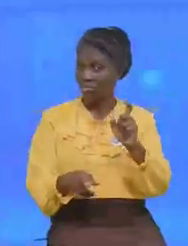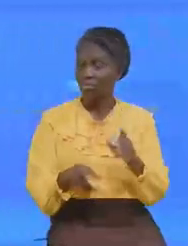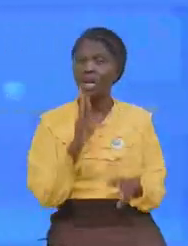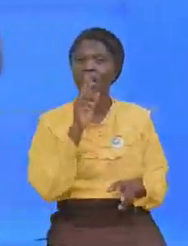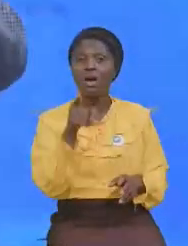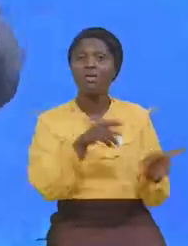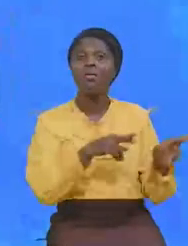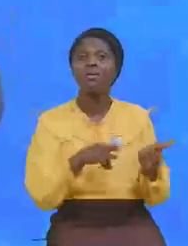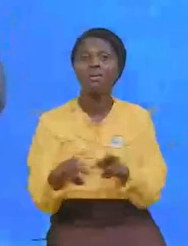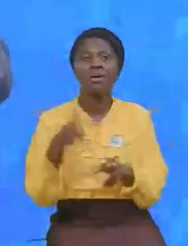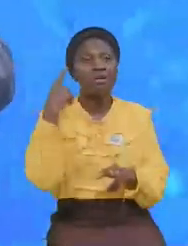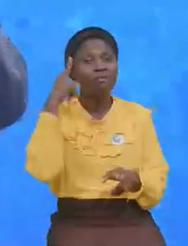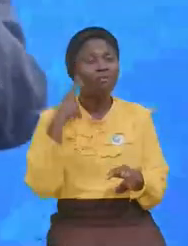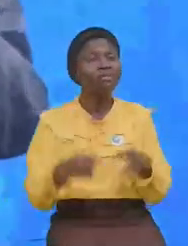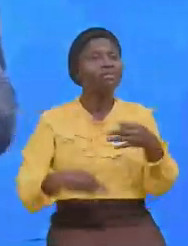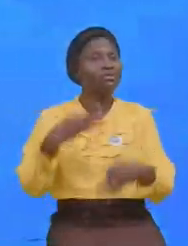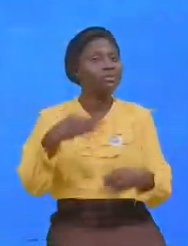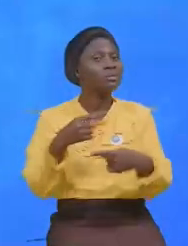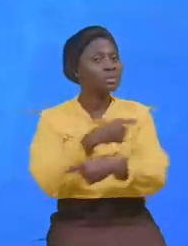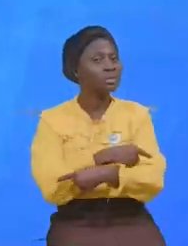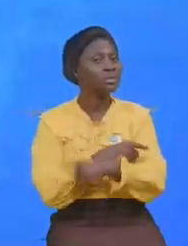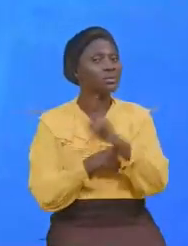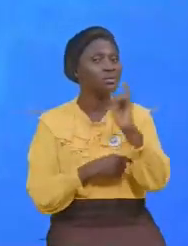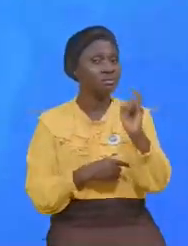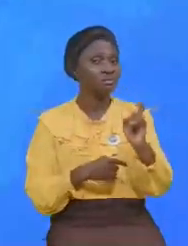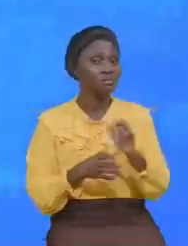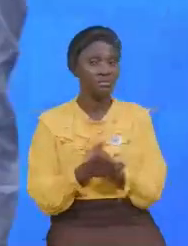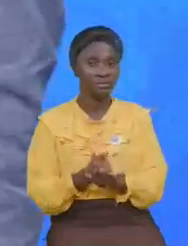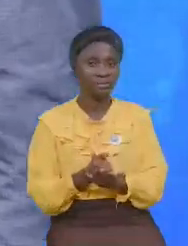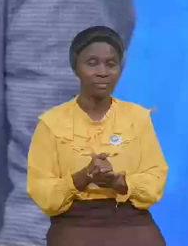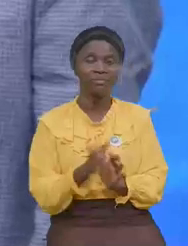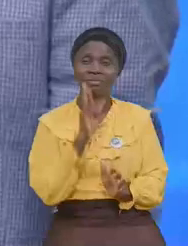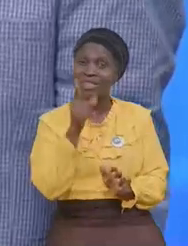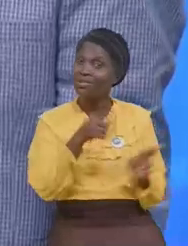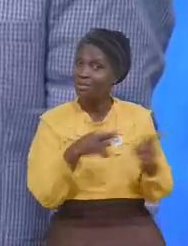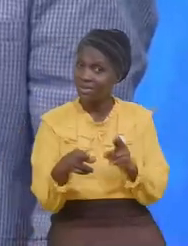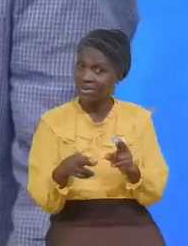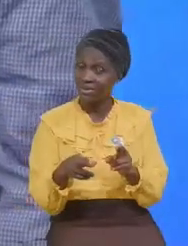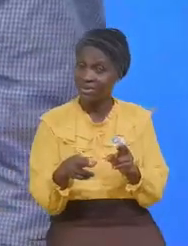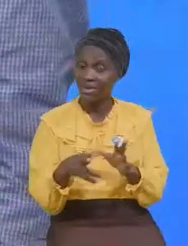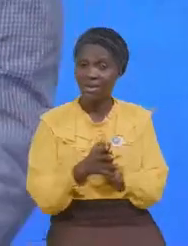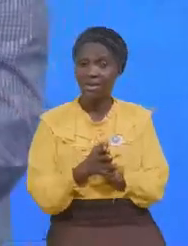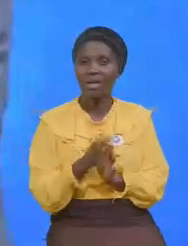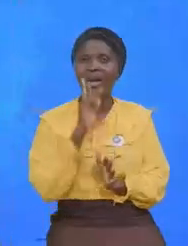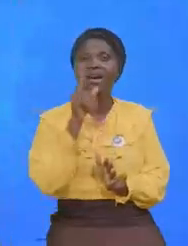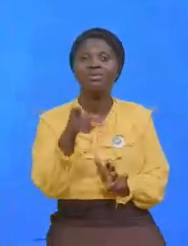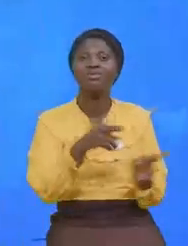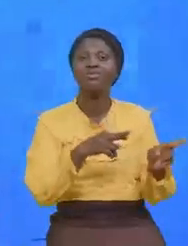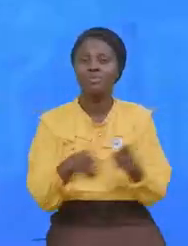Es-tu prêt pour le jour du jugement? Es-tu prêt? Es-tu